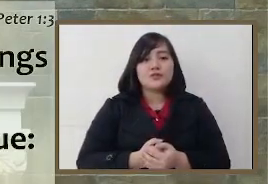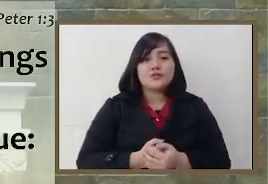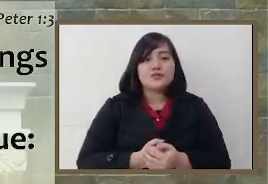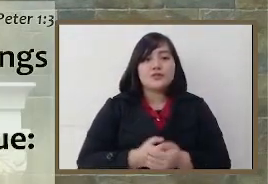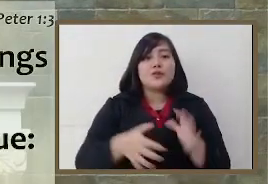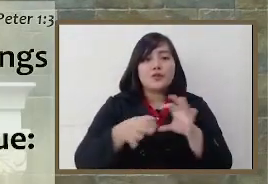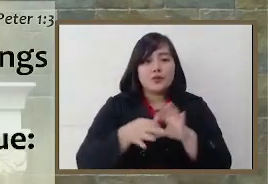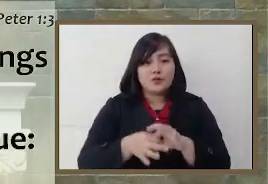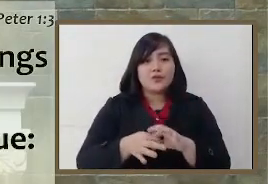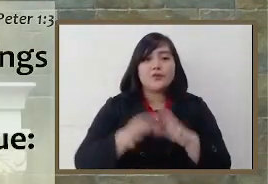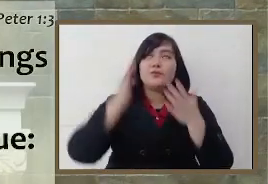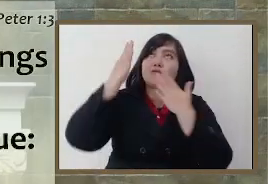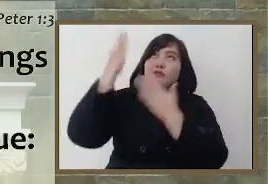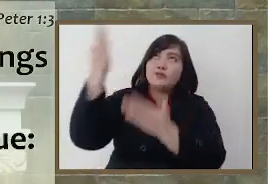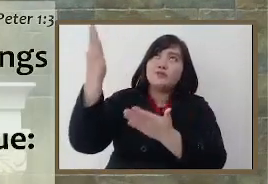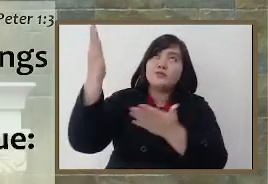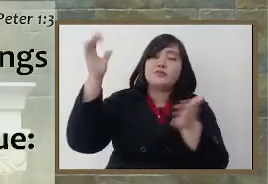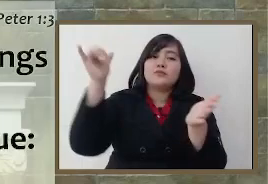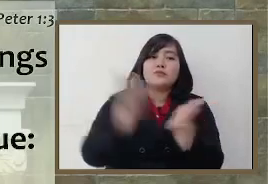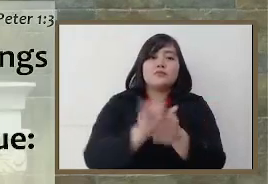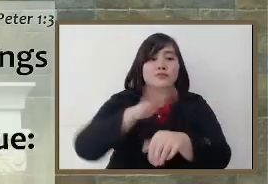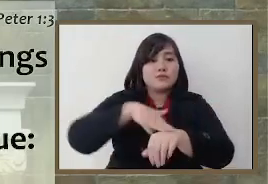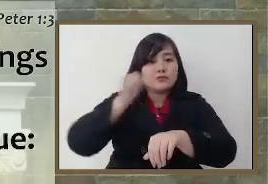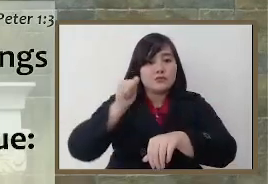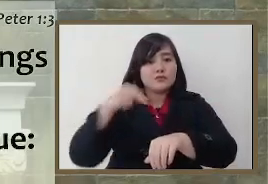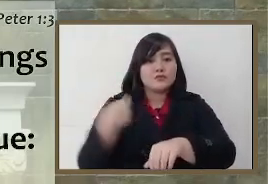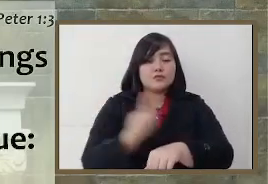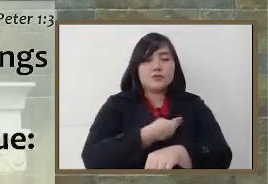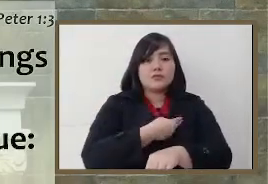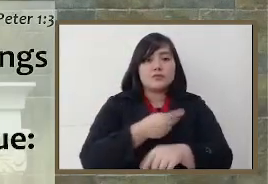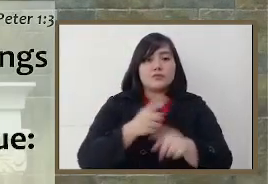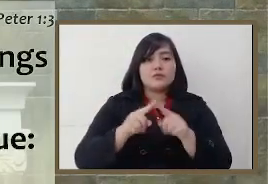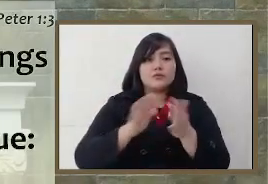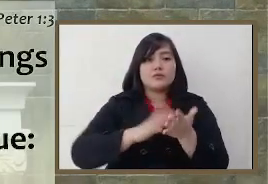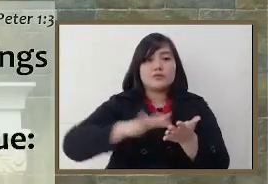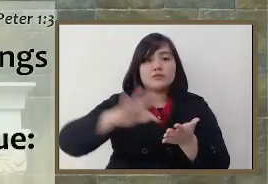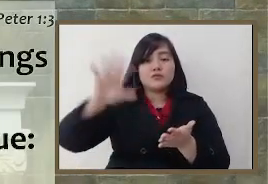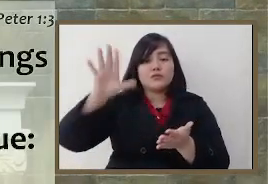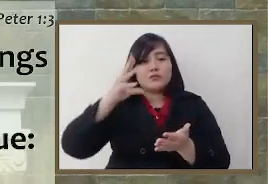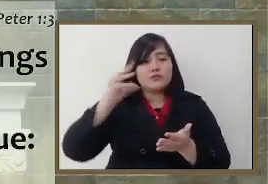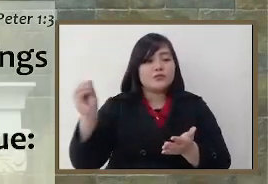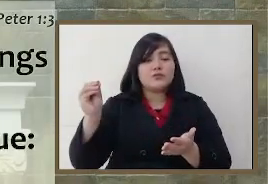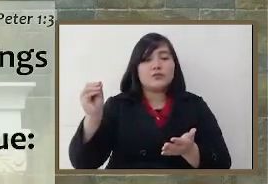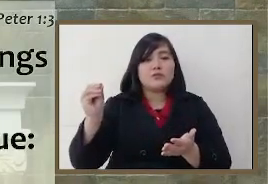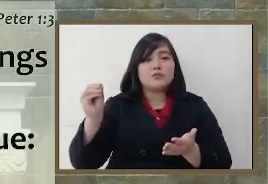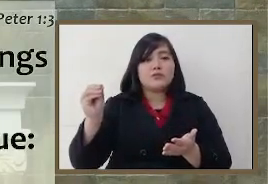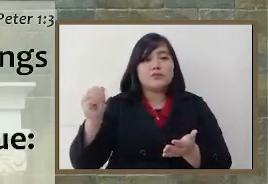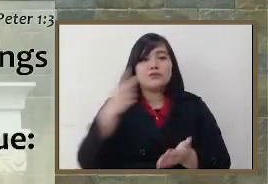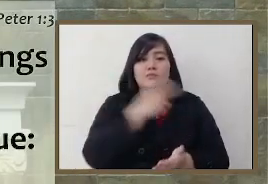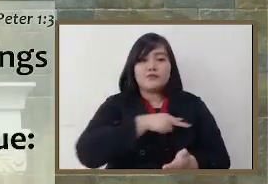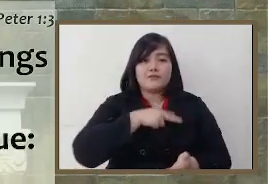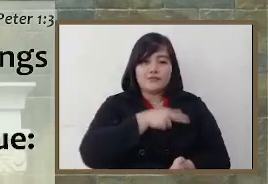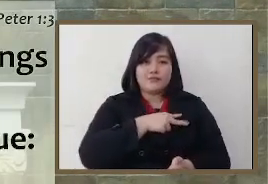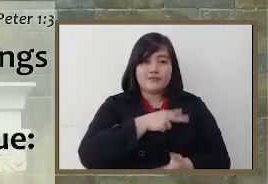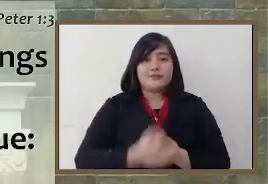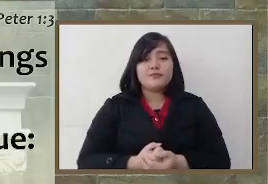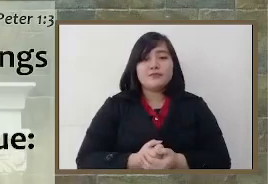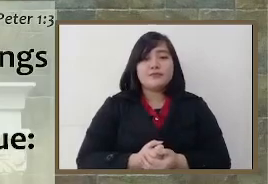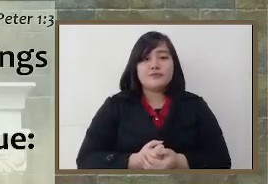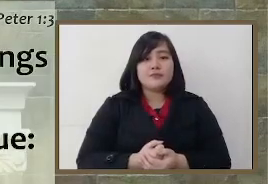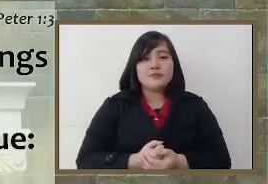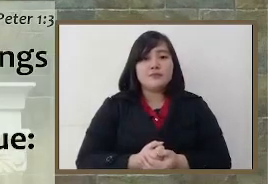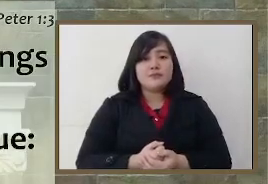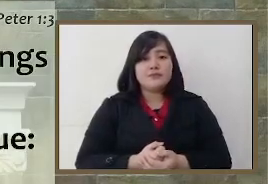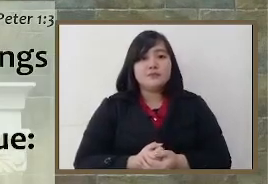Through the knowledge of Him that hath called us unto glory and what? Virtue. You see that?